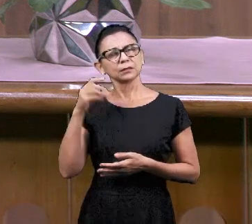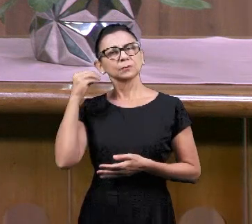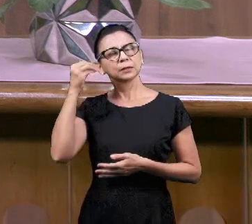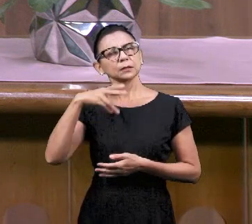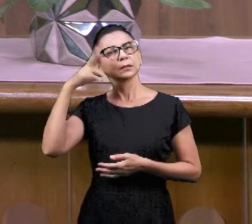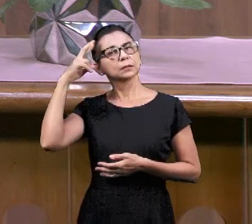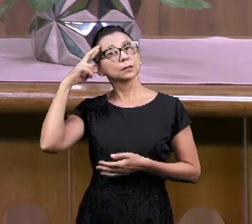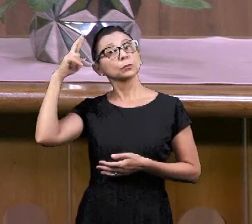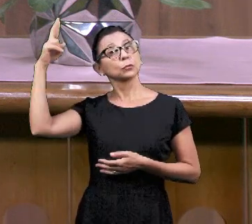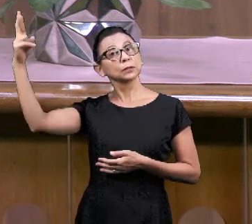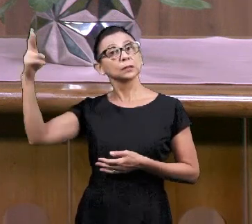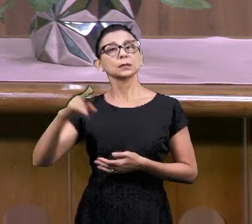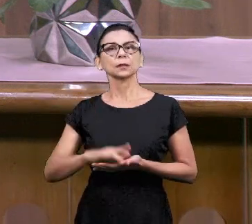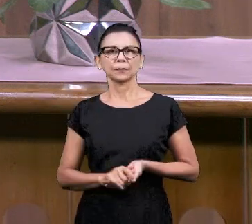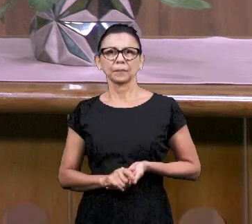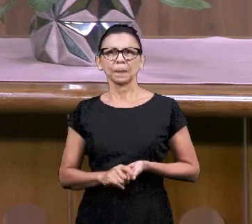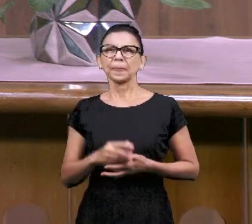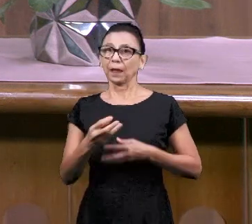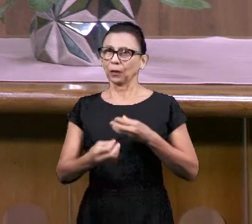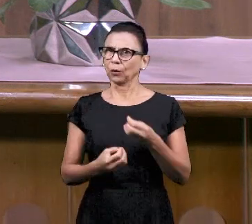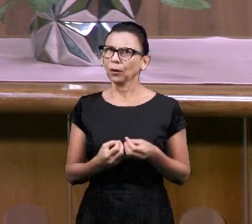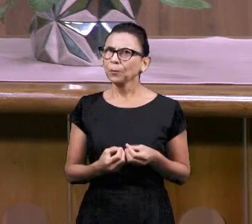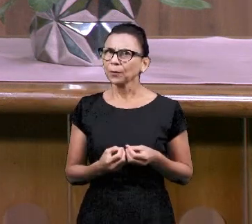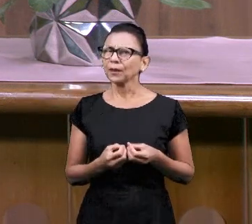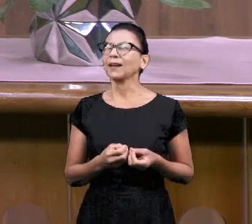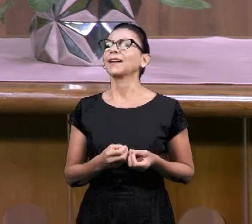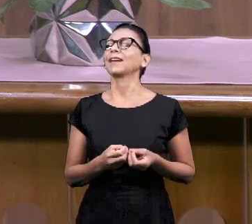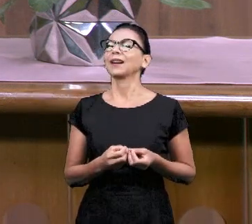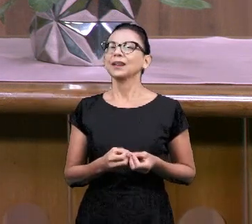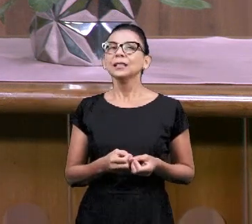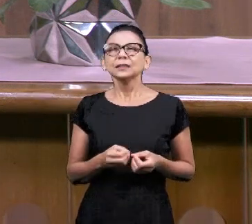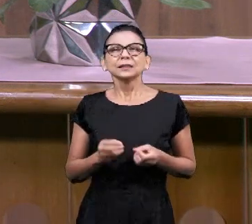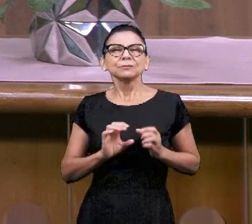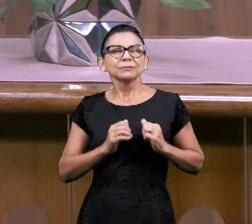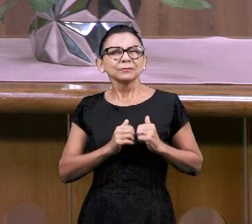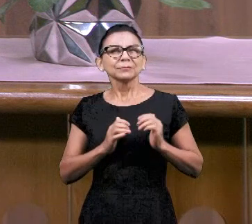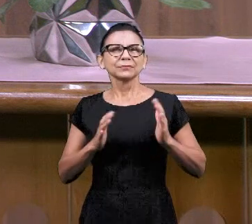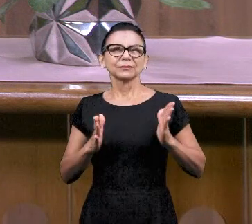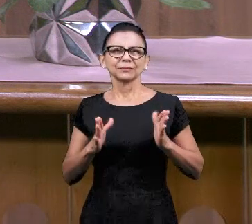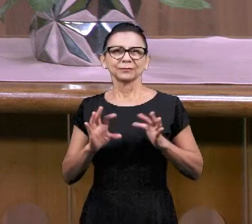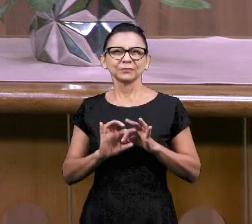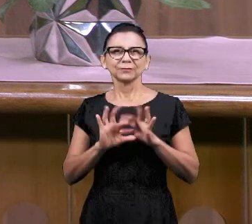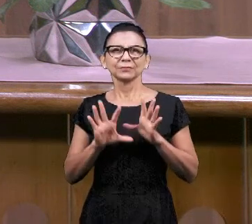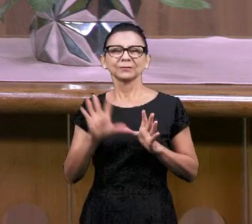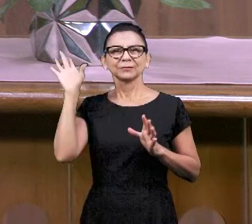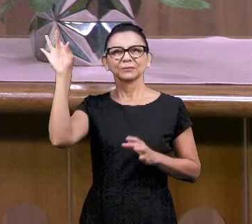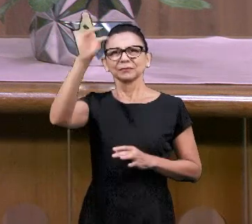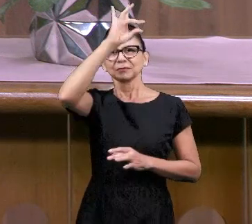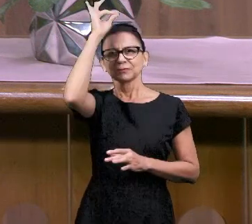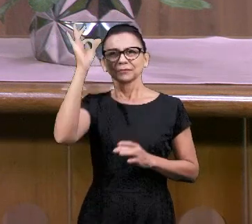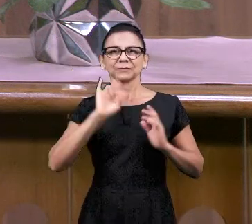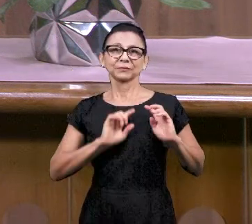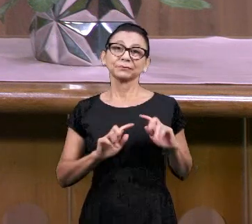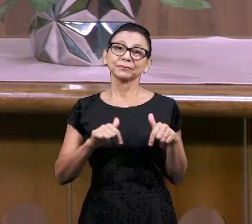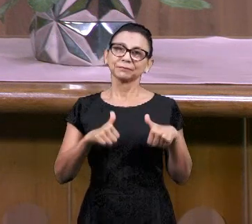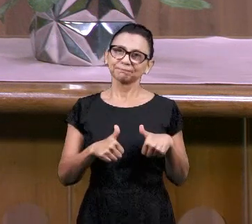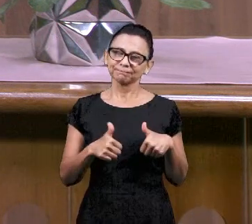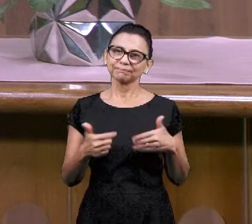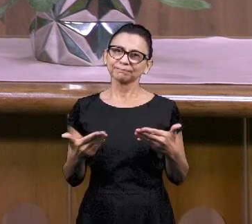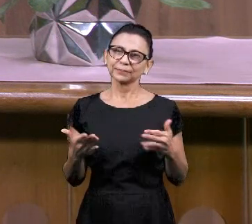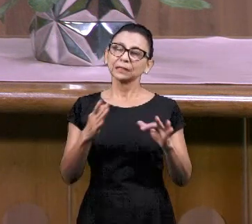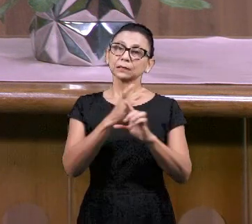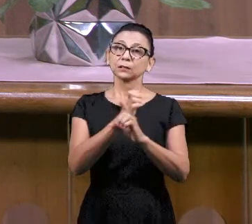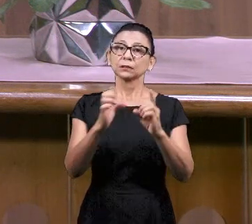à la mesure que vous laissez que le Saint-Esprit de Dieu parle à votre cœur. L'école biblique dominicale a